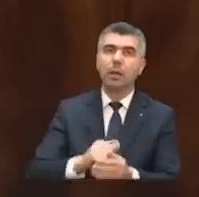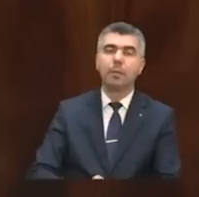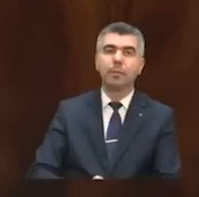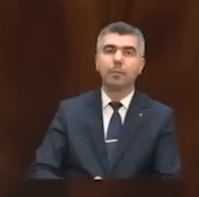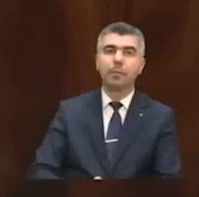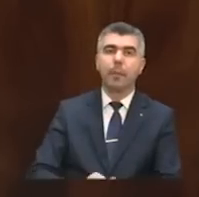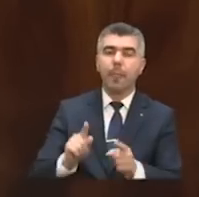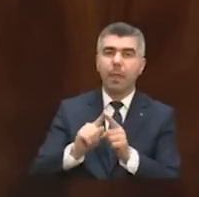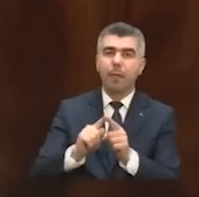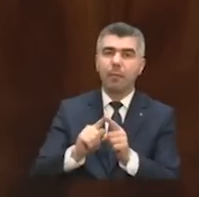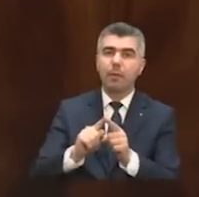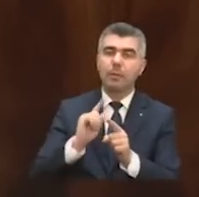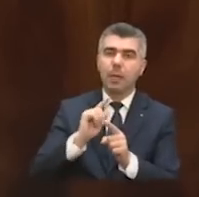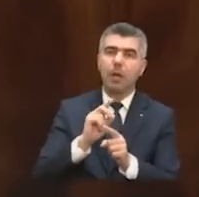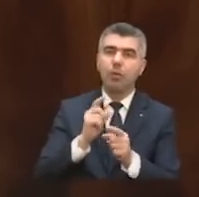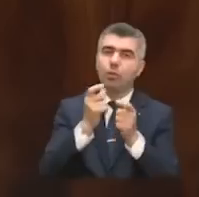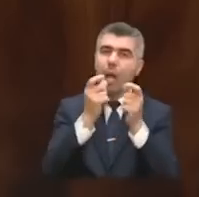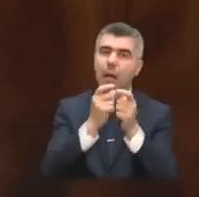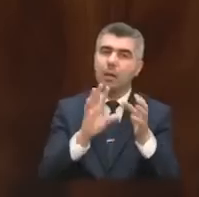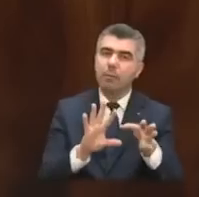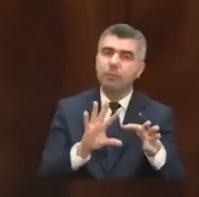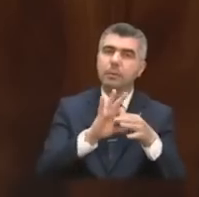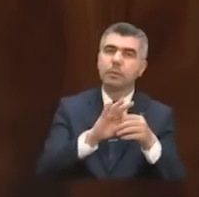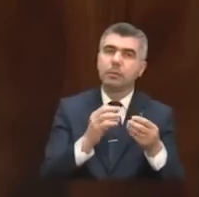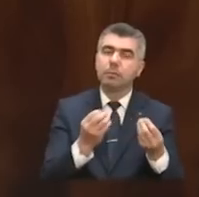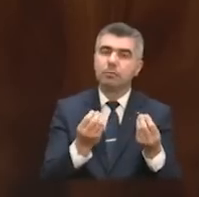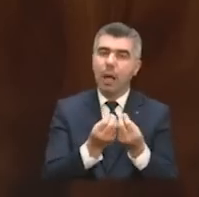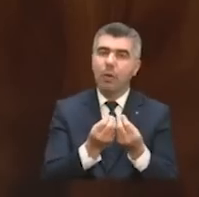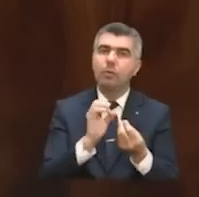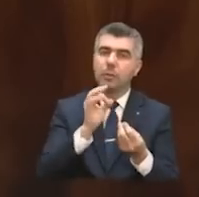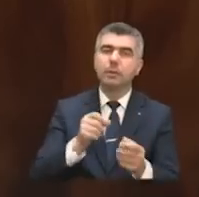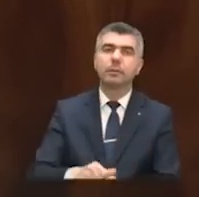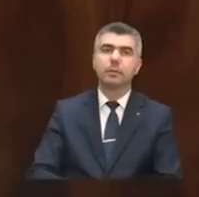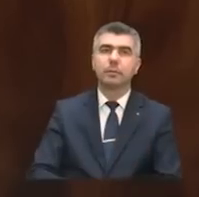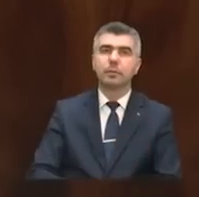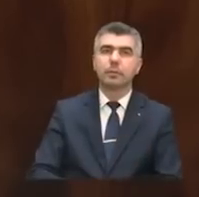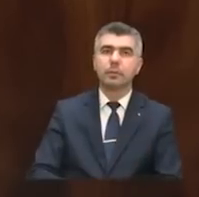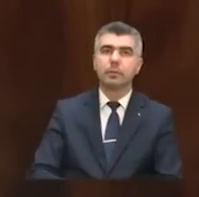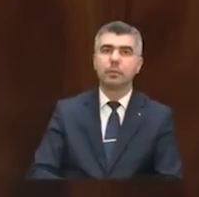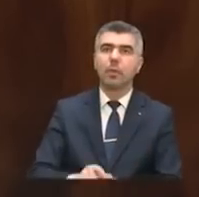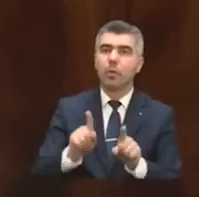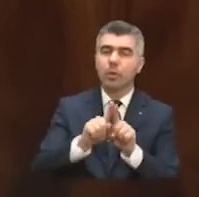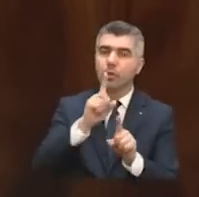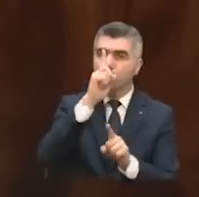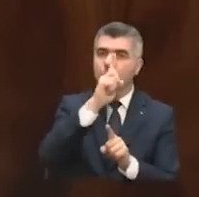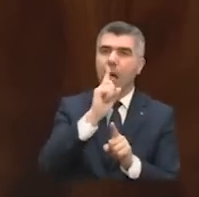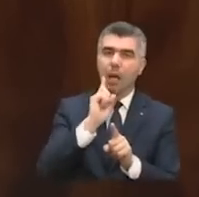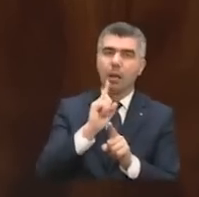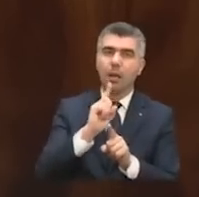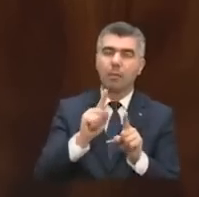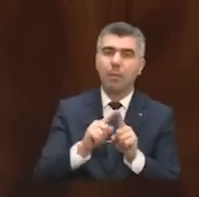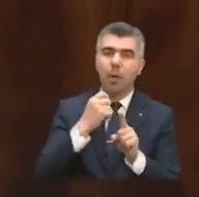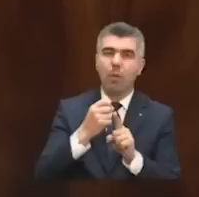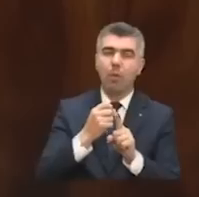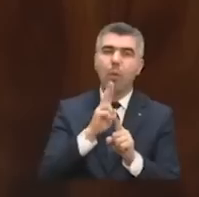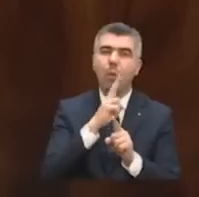مع القطاع العام. القطاع الخاص وخص القطاع الخاص يهتم بهذا الامر، ولانه ان شاء الله يعني الدوله غادي